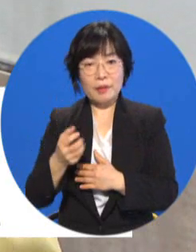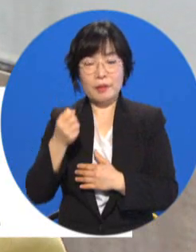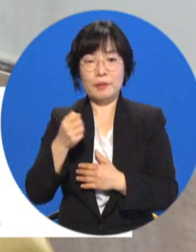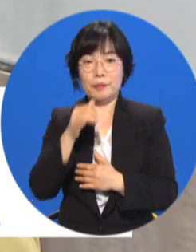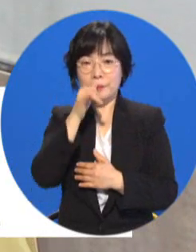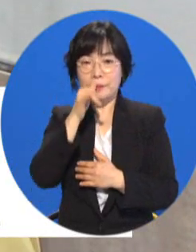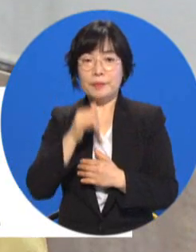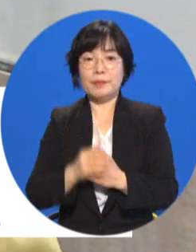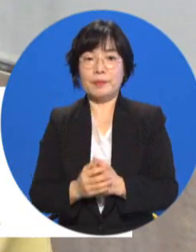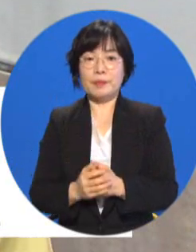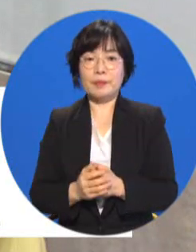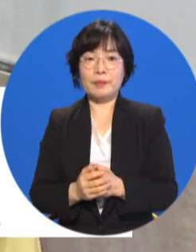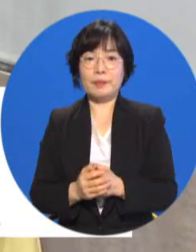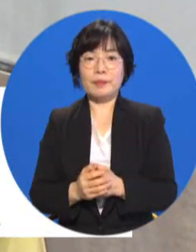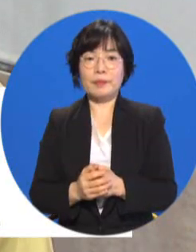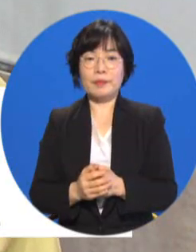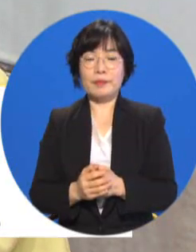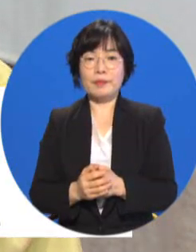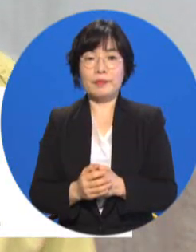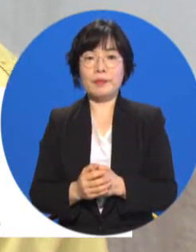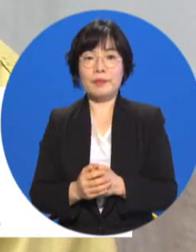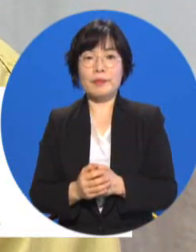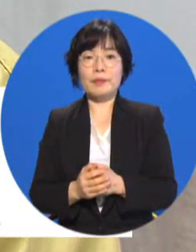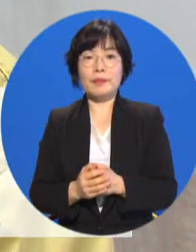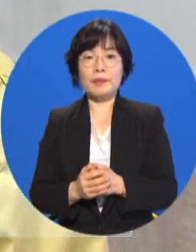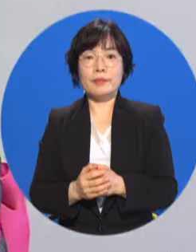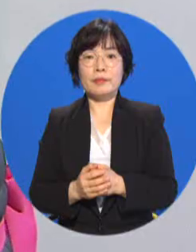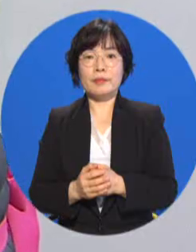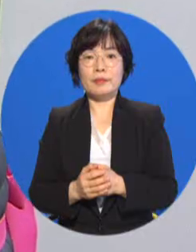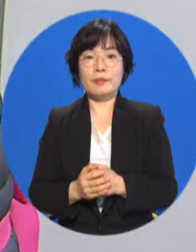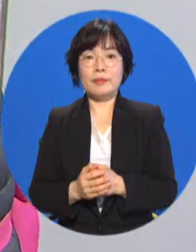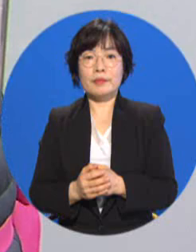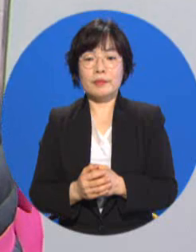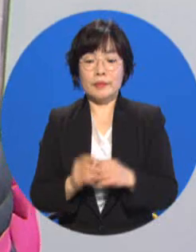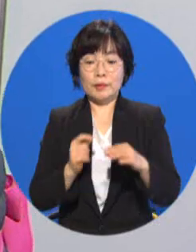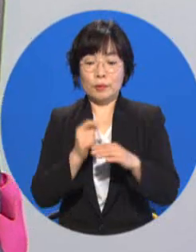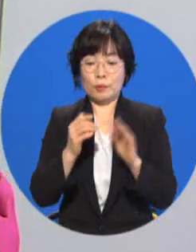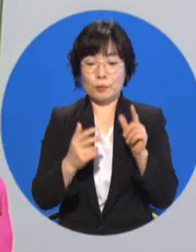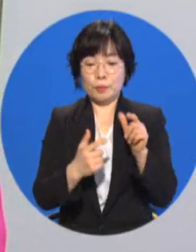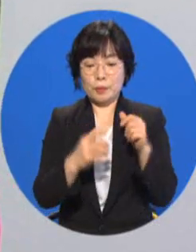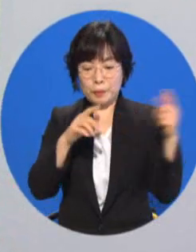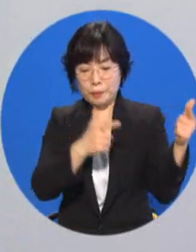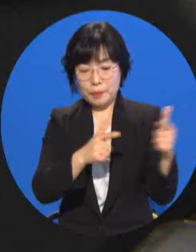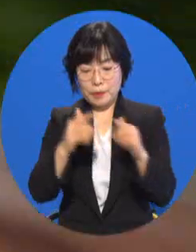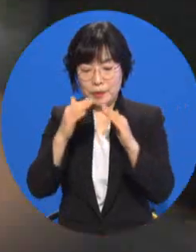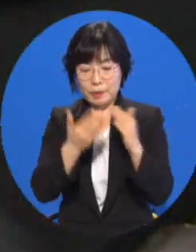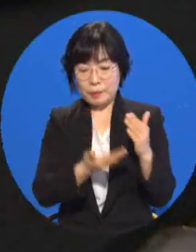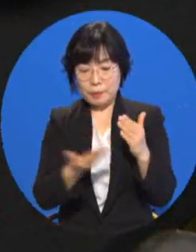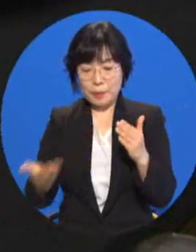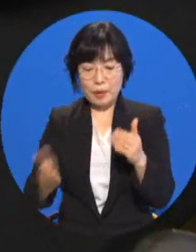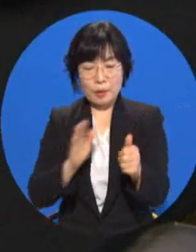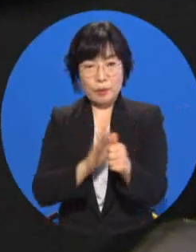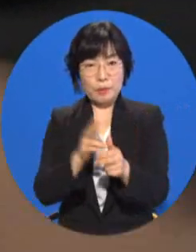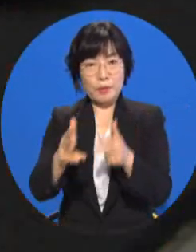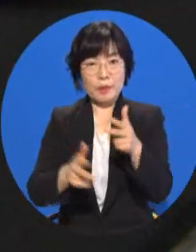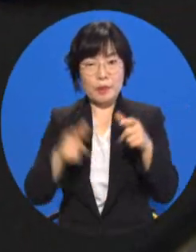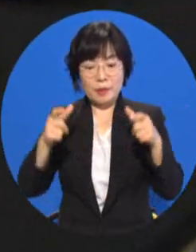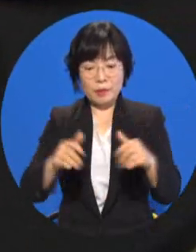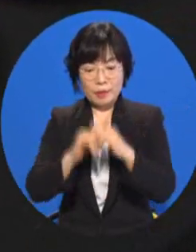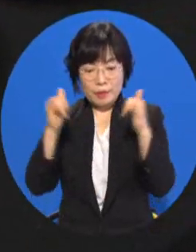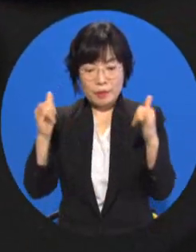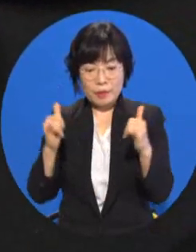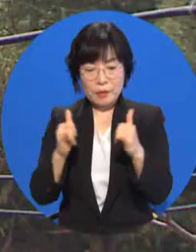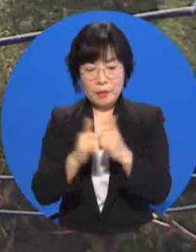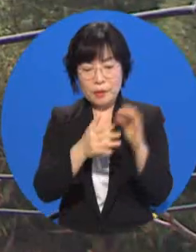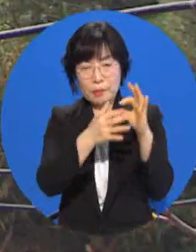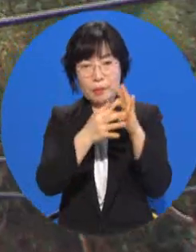이제 적어지는 그런 효과가 있다고 생각하고 있습니다. 고흥군의 가업 승계 청년 지원 사업이 지역 산업에 맥을